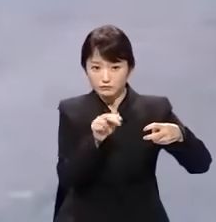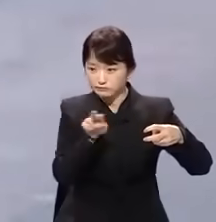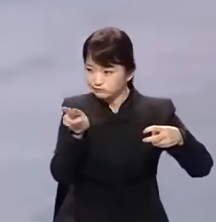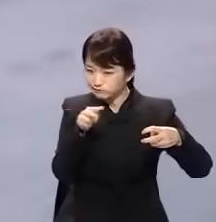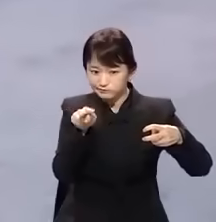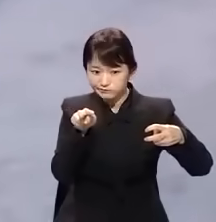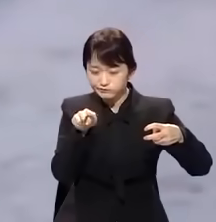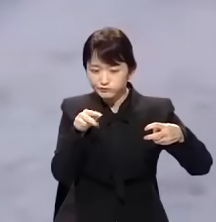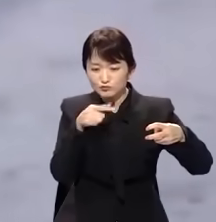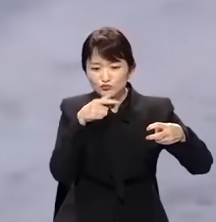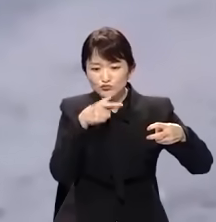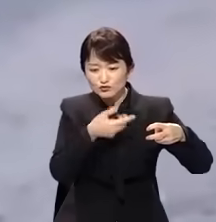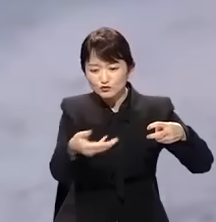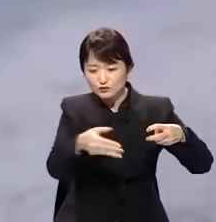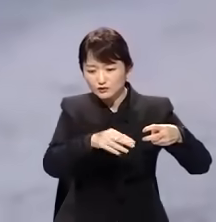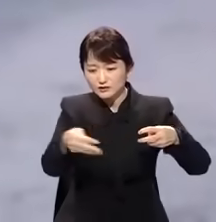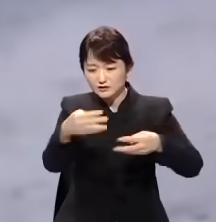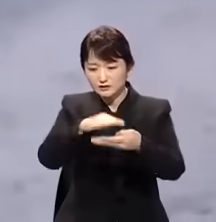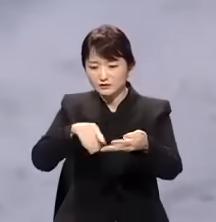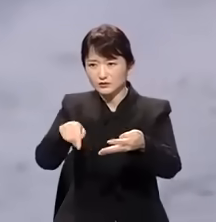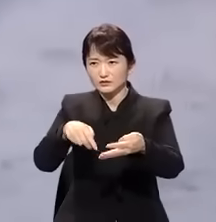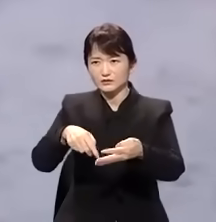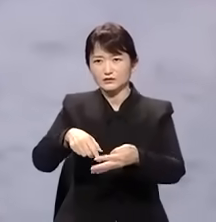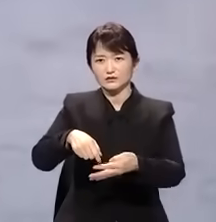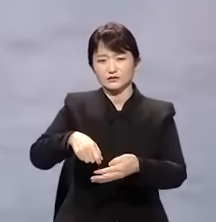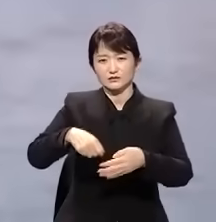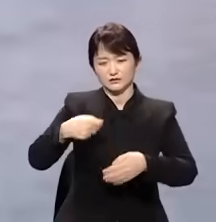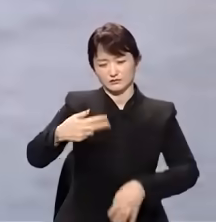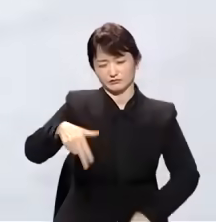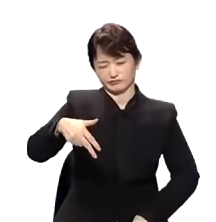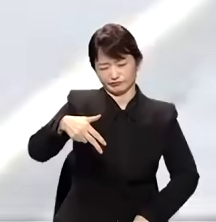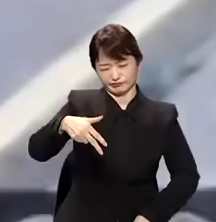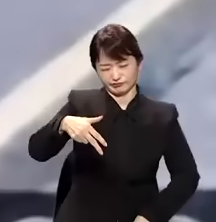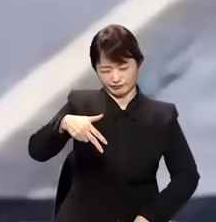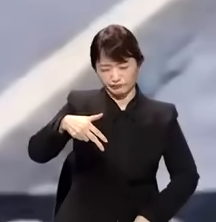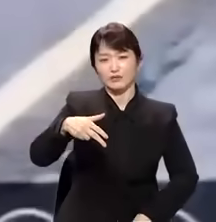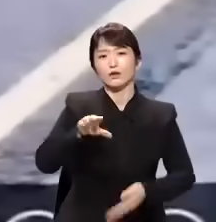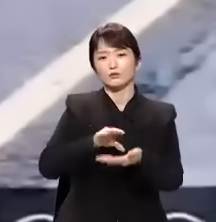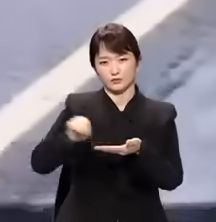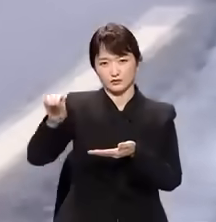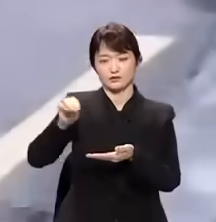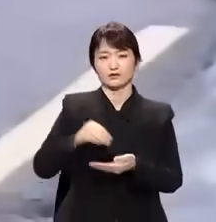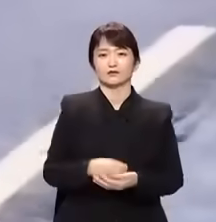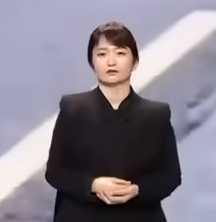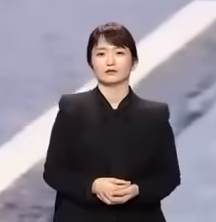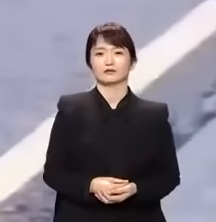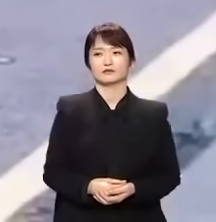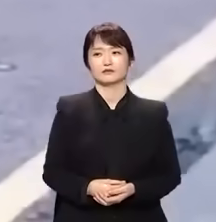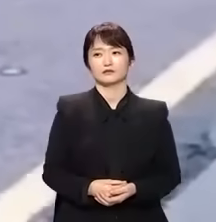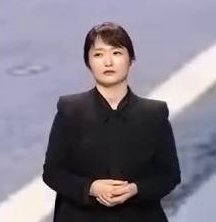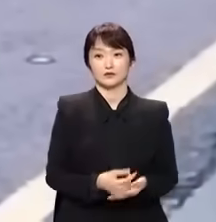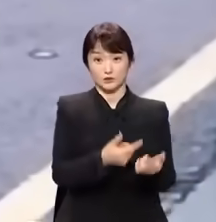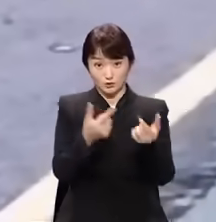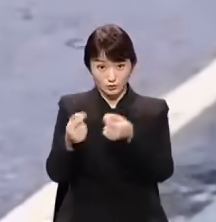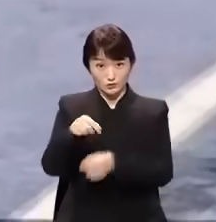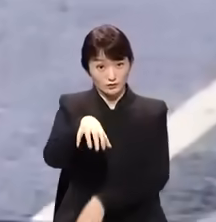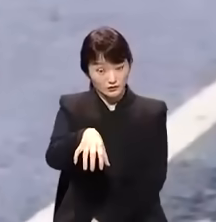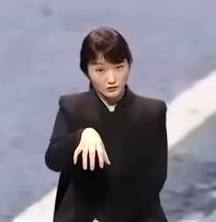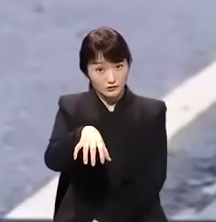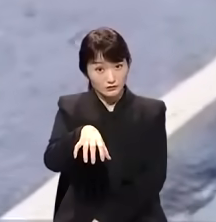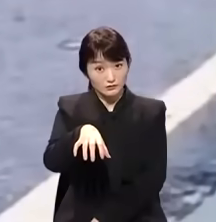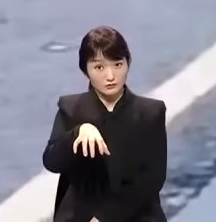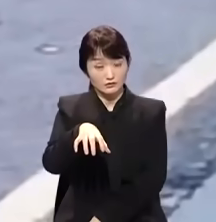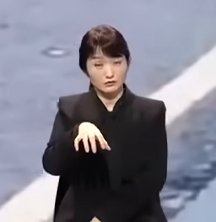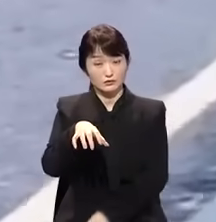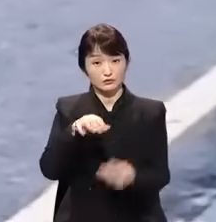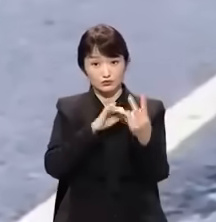갑니다 역시 쏴 바지를 정리하면서 쌩 저렇게 가버리죠 자 똑같은 위치 하지만 전혀